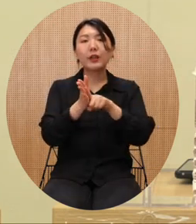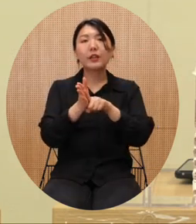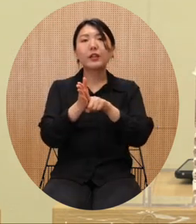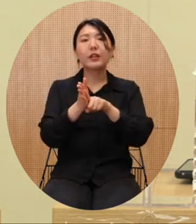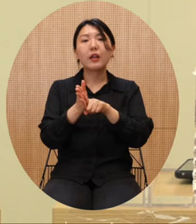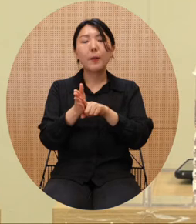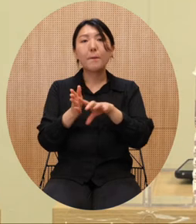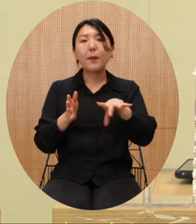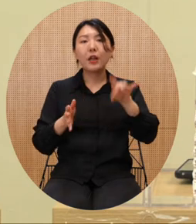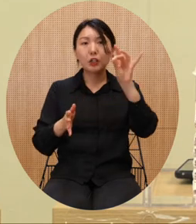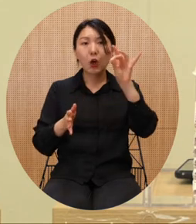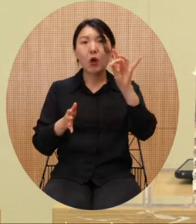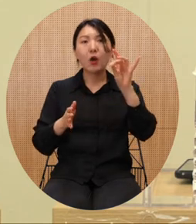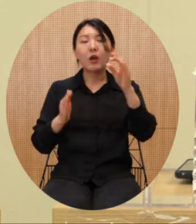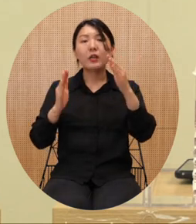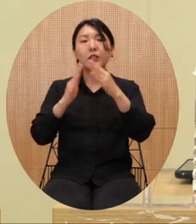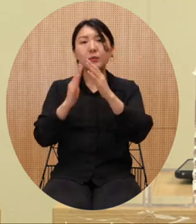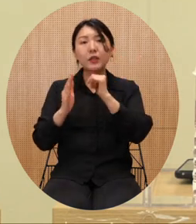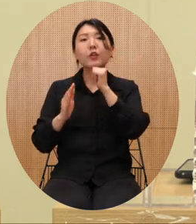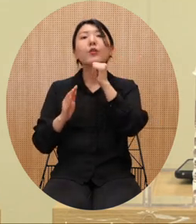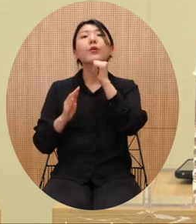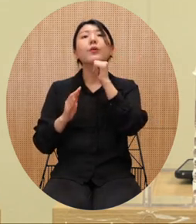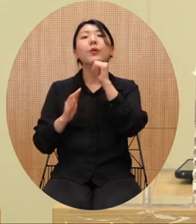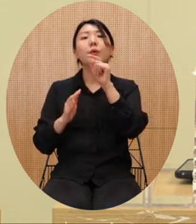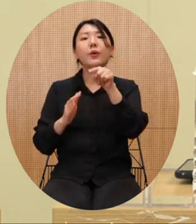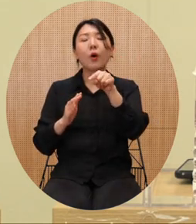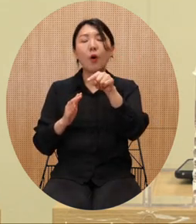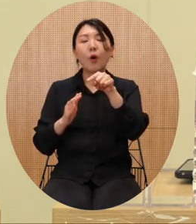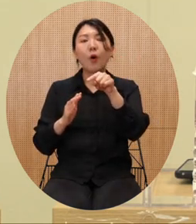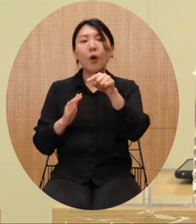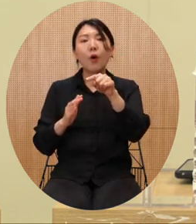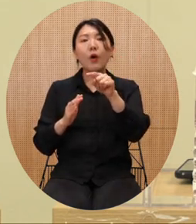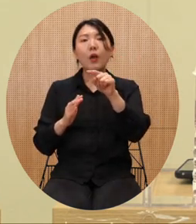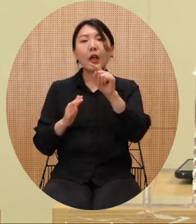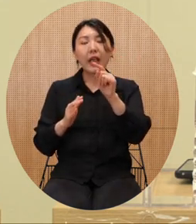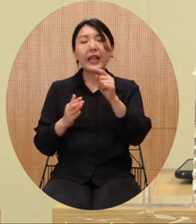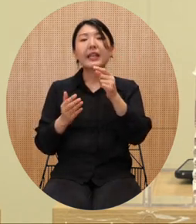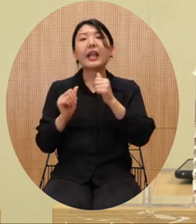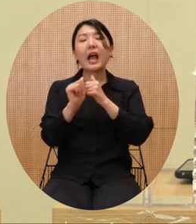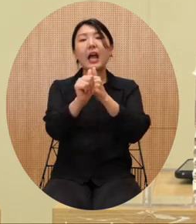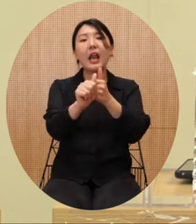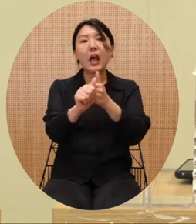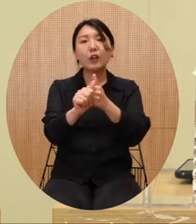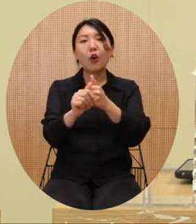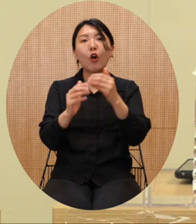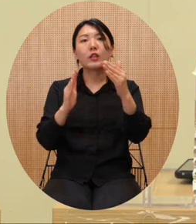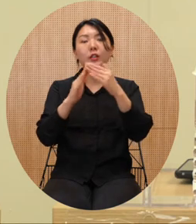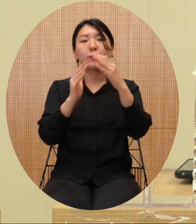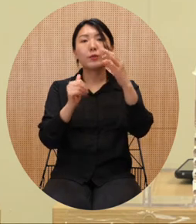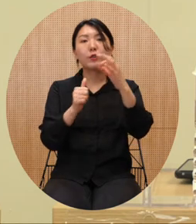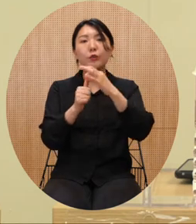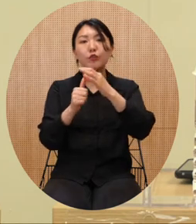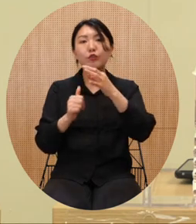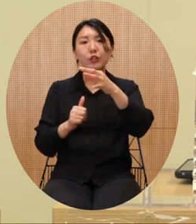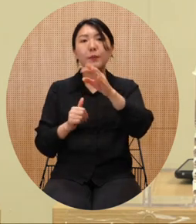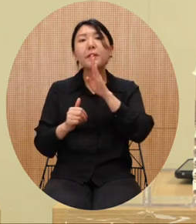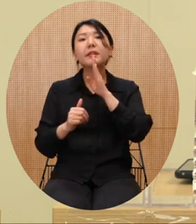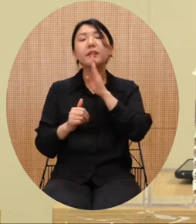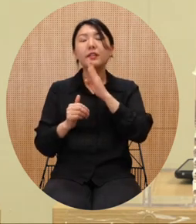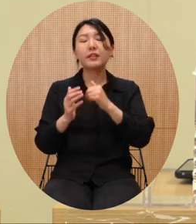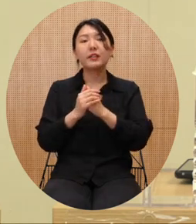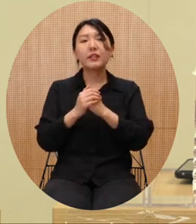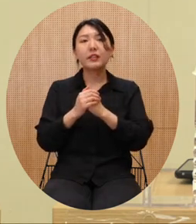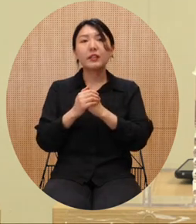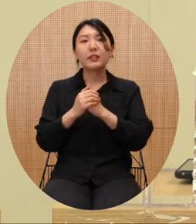전제조건으로는 저는 기본적으로 주거빈곤 여부에 따라서 주거급여를 주는 것이 원칙적으로 맞다고 생각합니다.